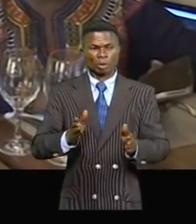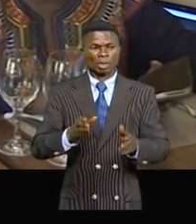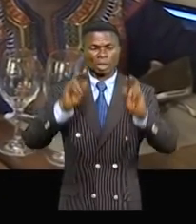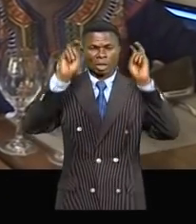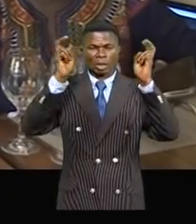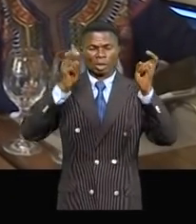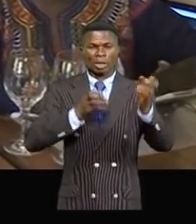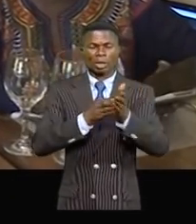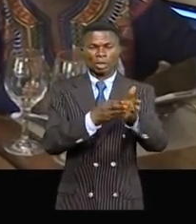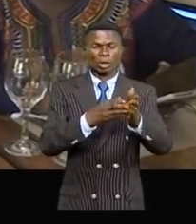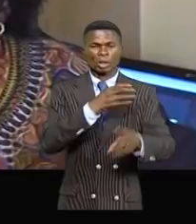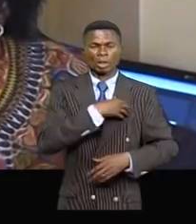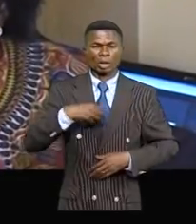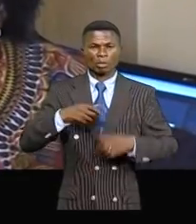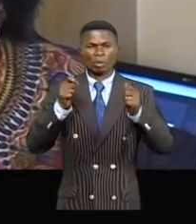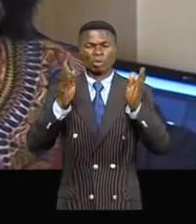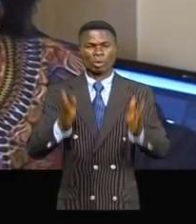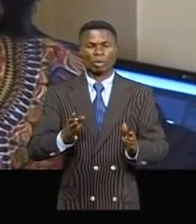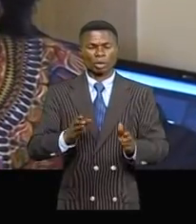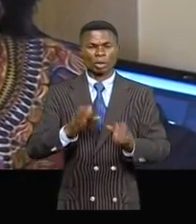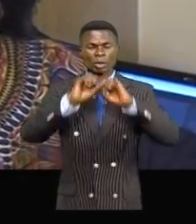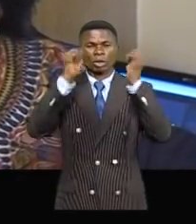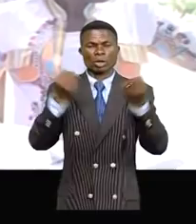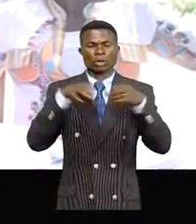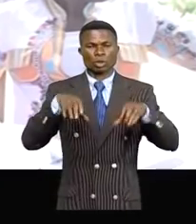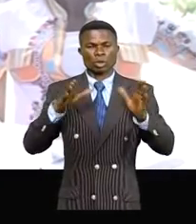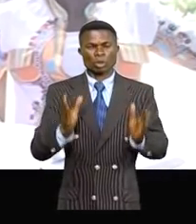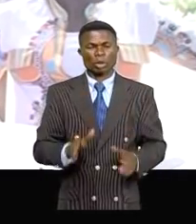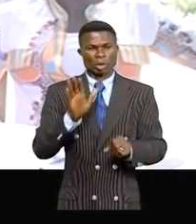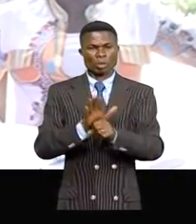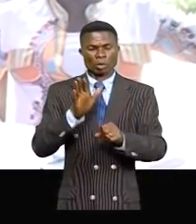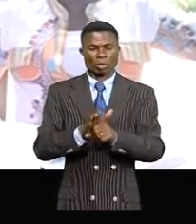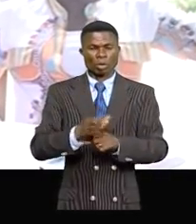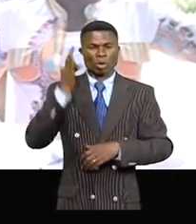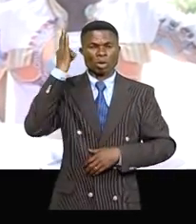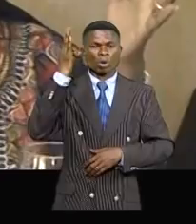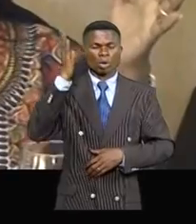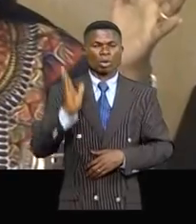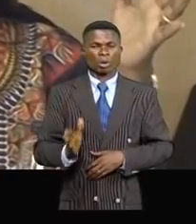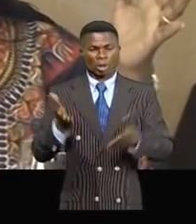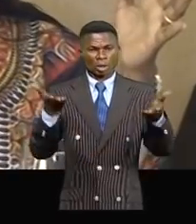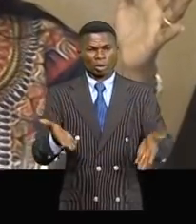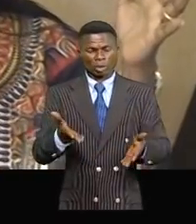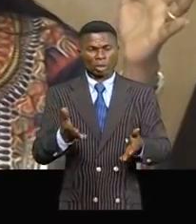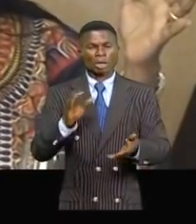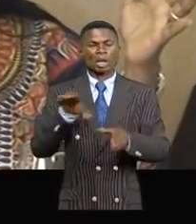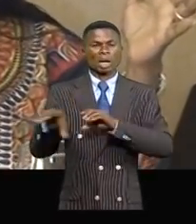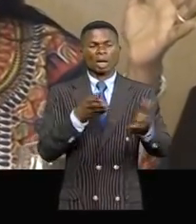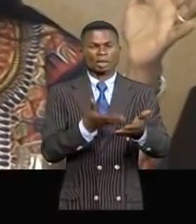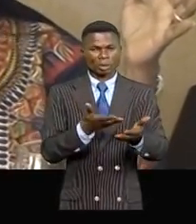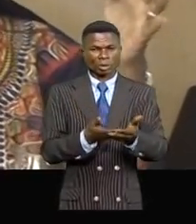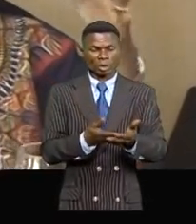thème leadership de la femme des médias dans la société congolaise. Plusieurs oratrices ont intervenu pour la circonstance,